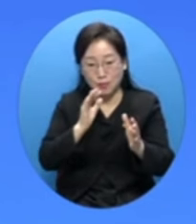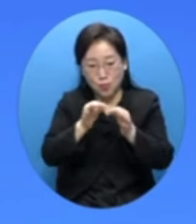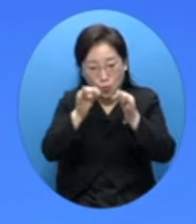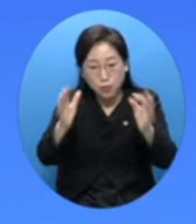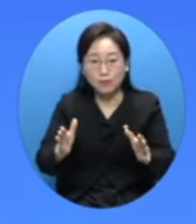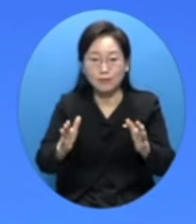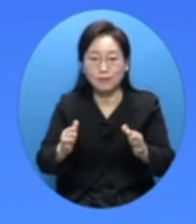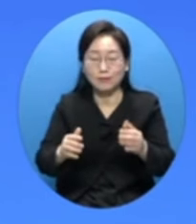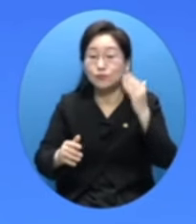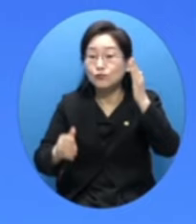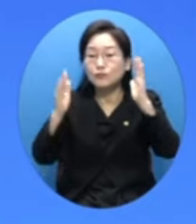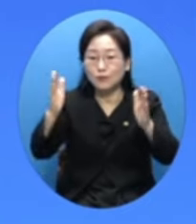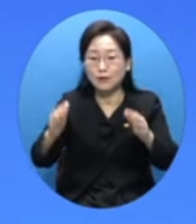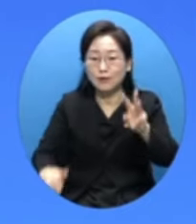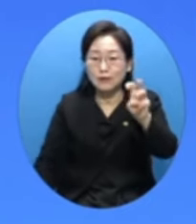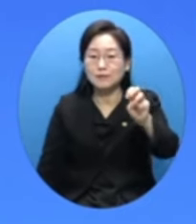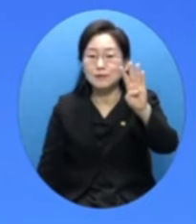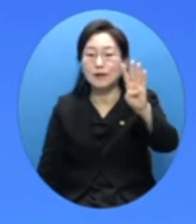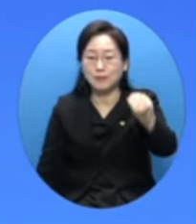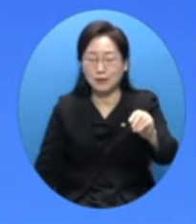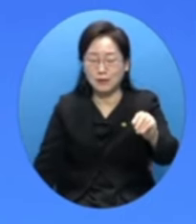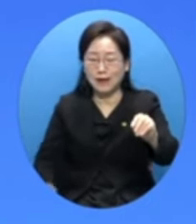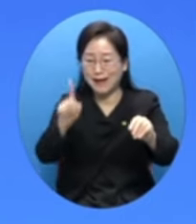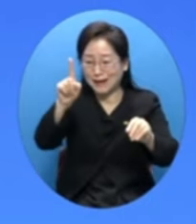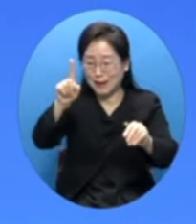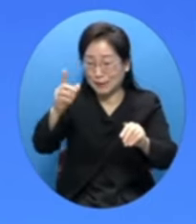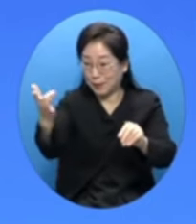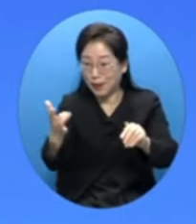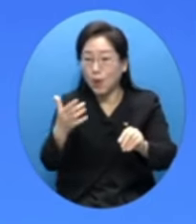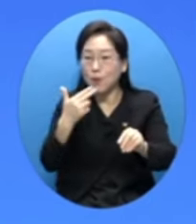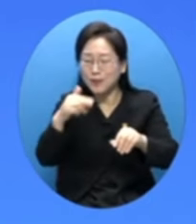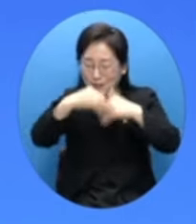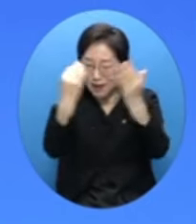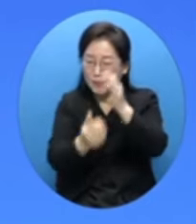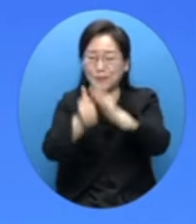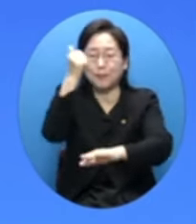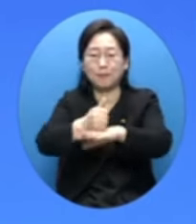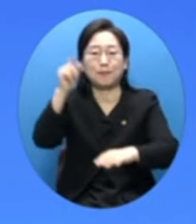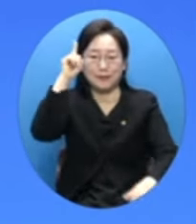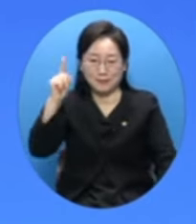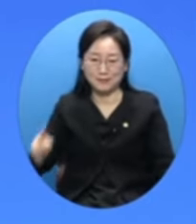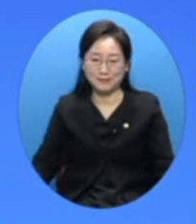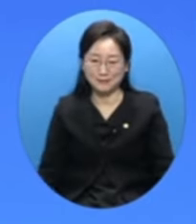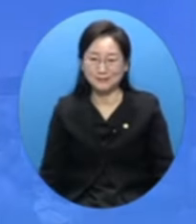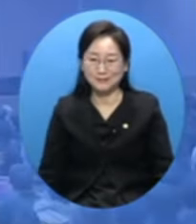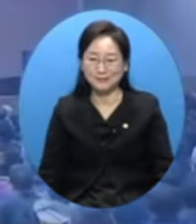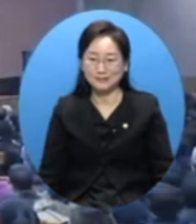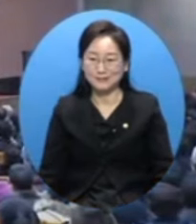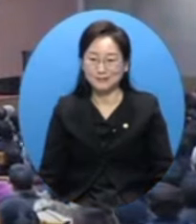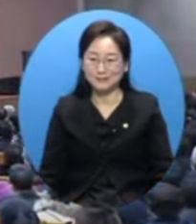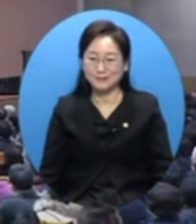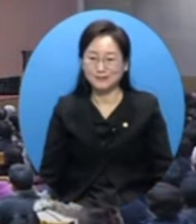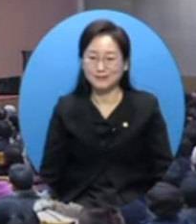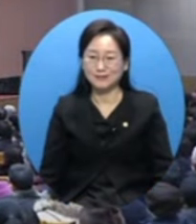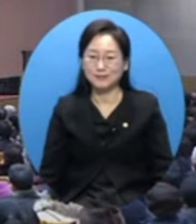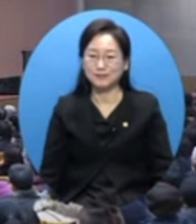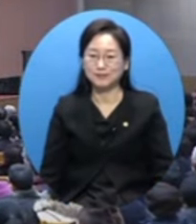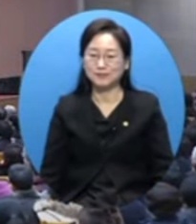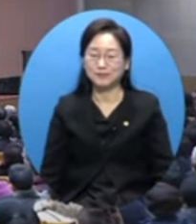동안 34명을 한 명도 빠짐없이 다 탈출시킨 게 성공했습니다. 할렐루야!